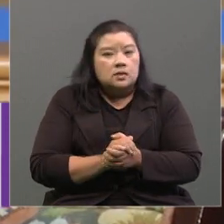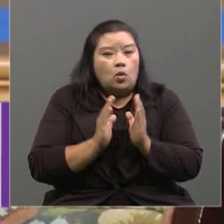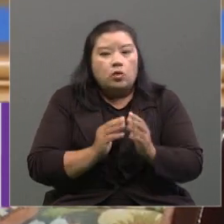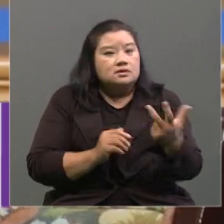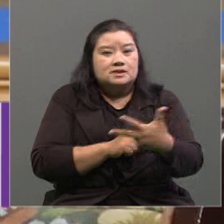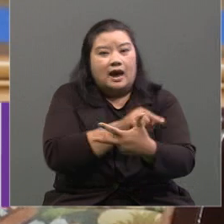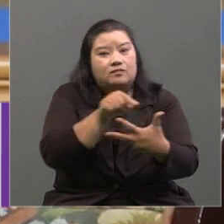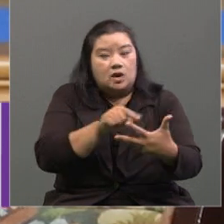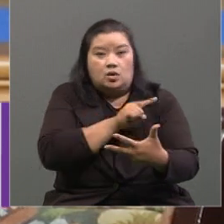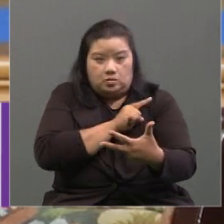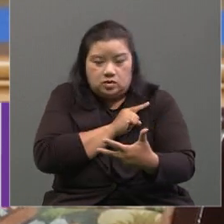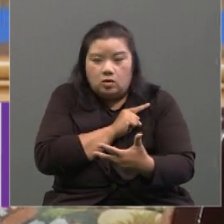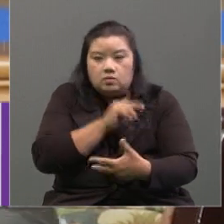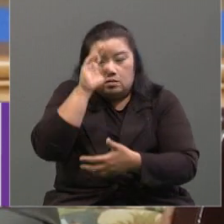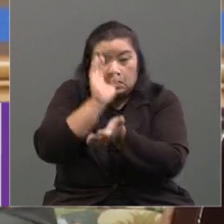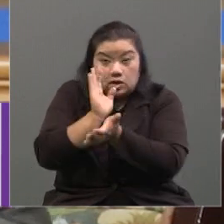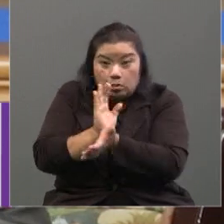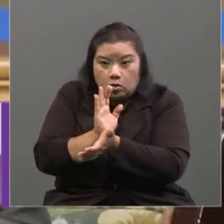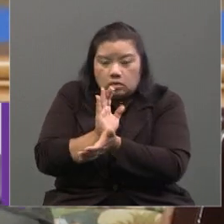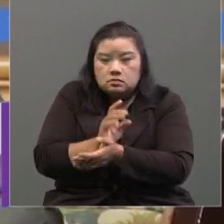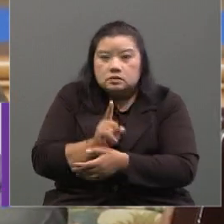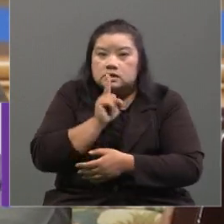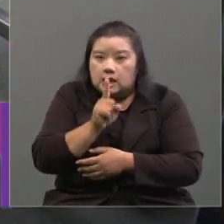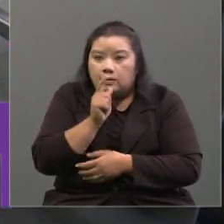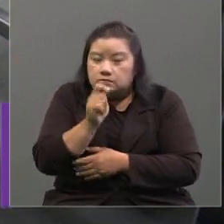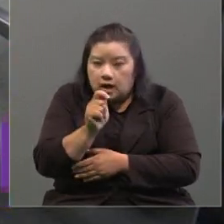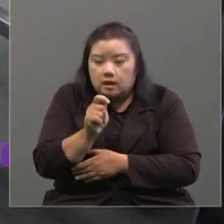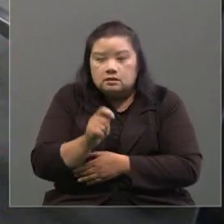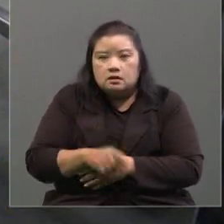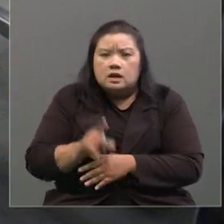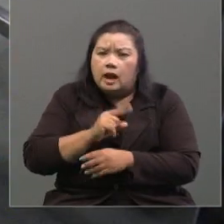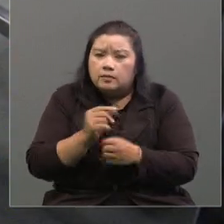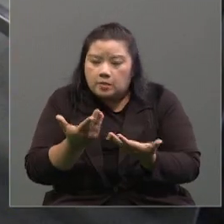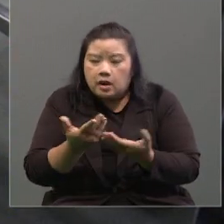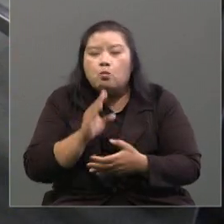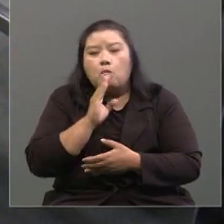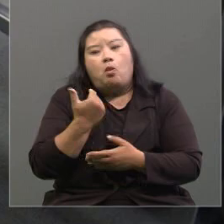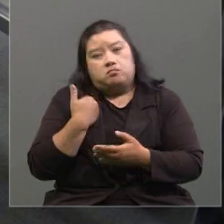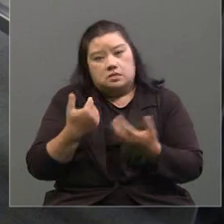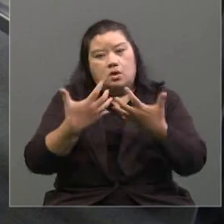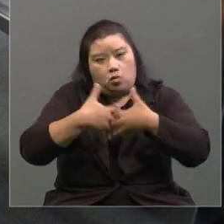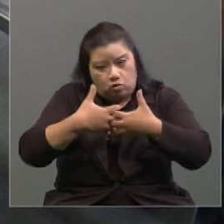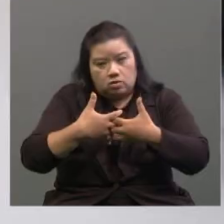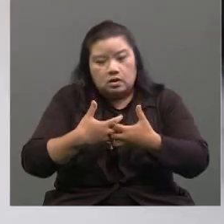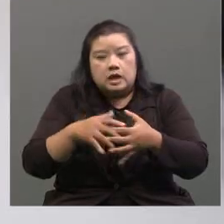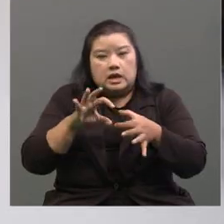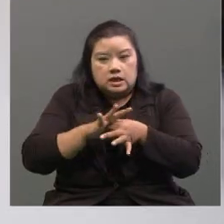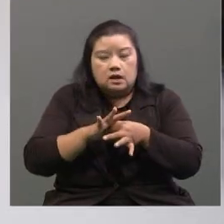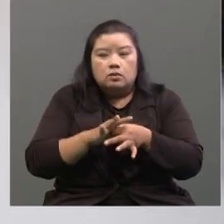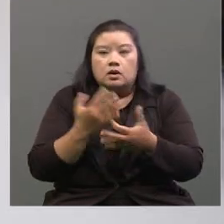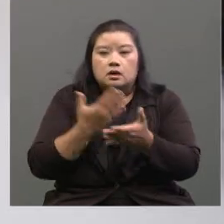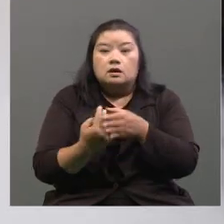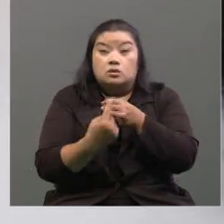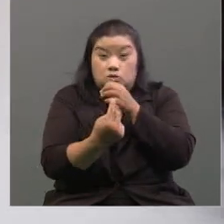คะคือผู้ต้องหาเนี่ยรับสารภาพว่าได้ไปซื้ออุปกรณ์ผลิตธนบัตรดอลลาร์สหรัฐปลอมมาในราคาประมาณ 300,000